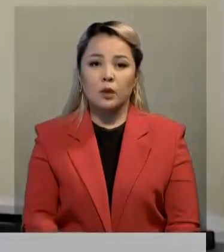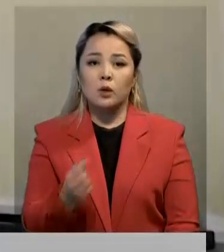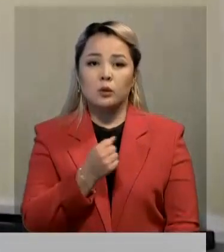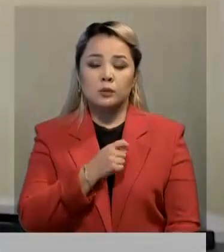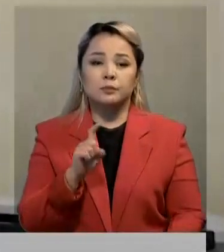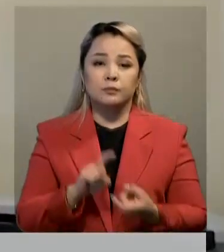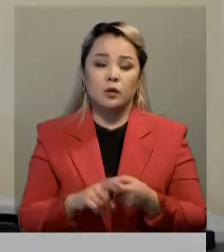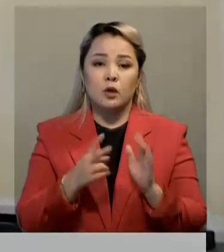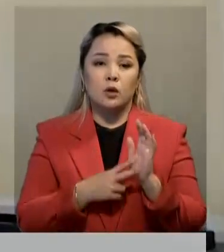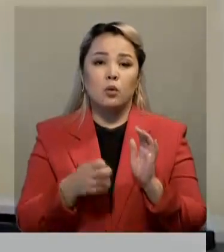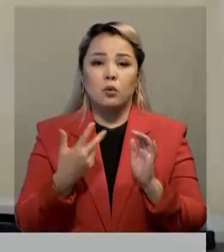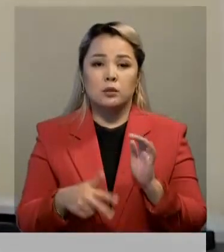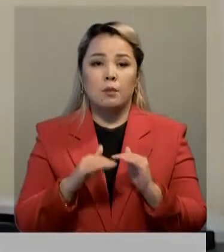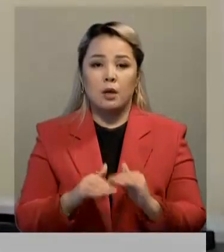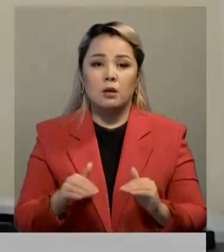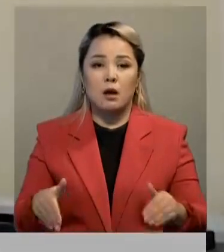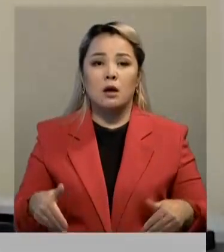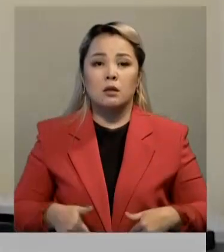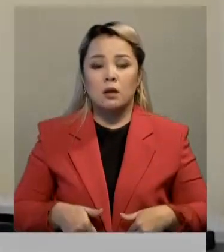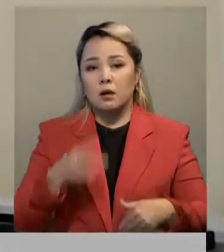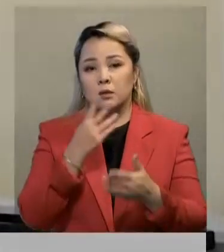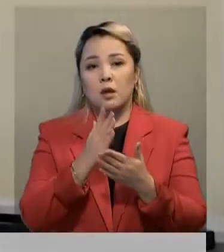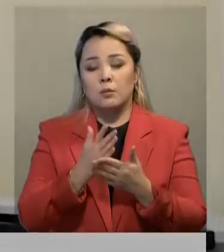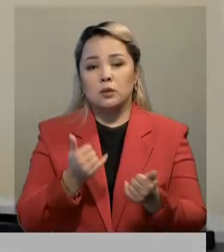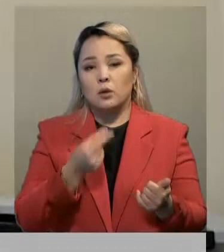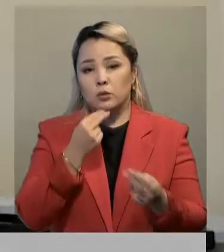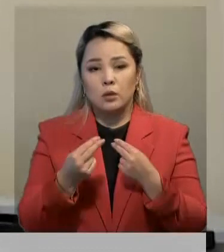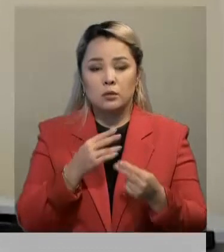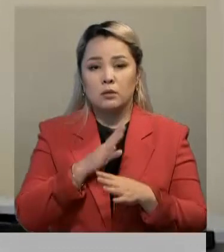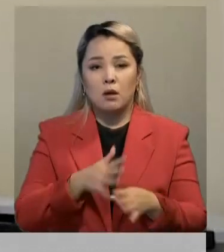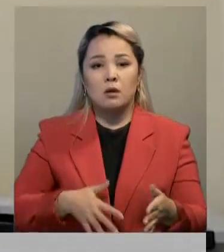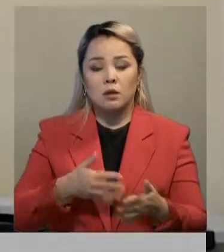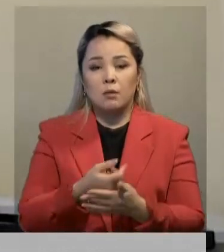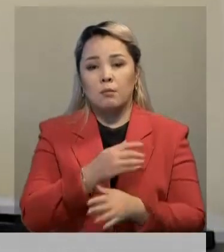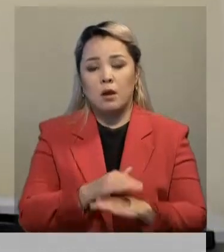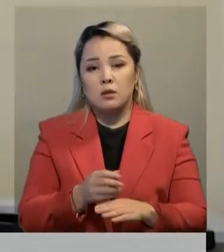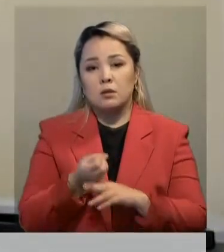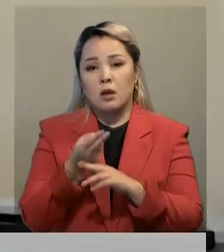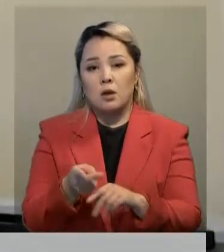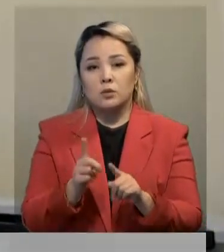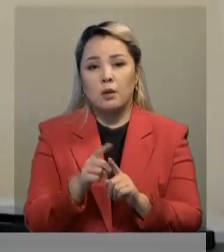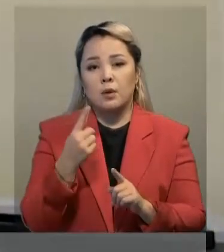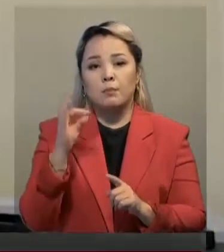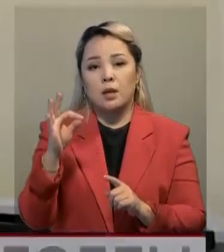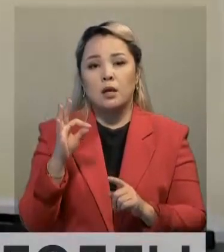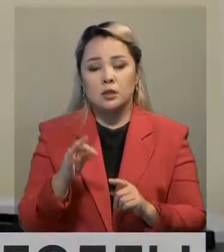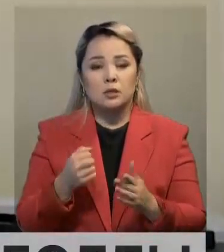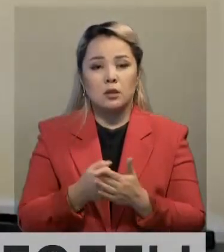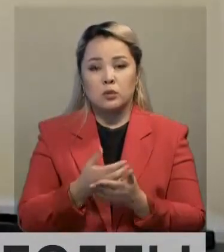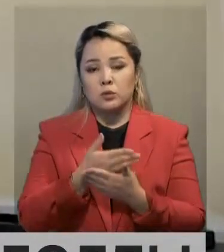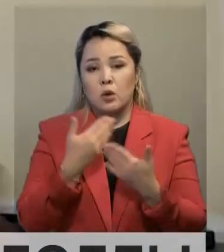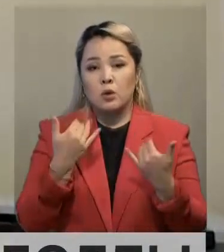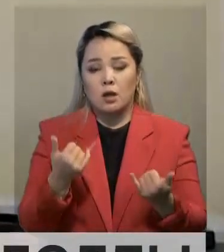Өкінішке қарай 730 бала аштықтан көз жұмды. Бұл тойып тамақ ішпей ауруханаға түскен бүлдіршіндердің 1%-іне де